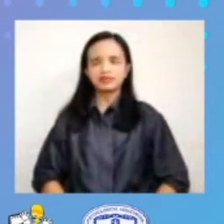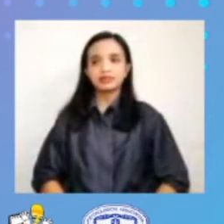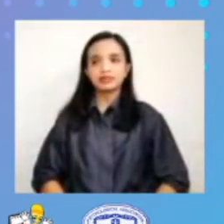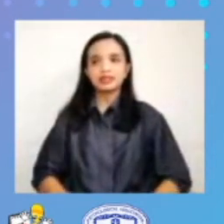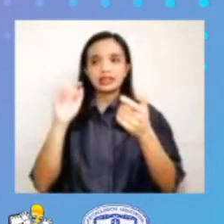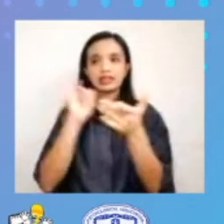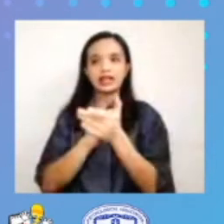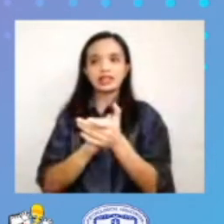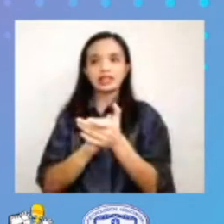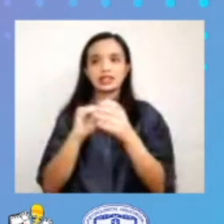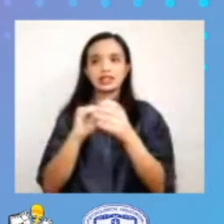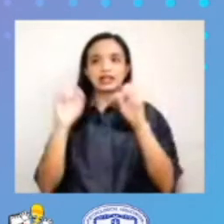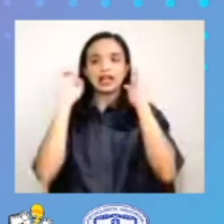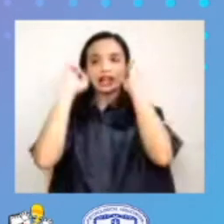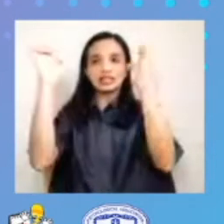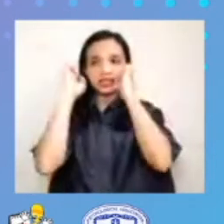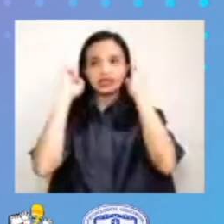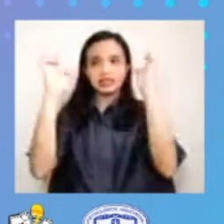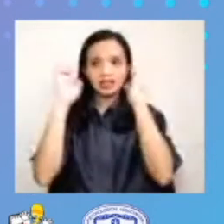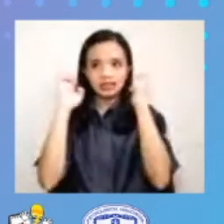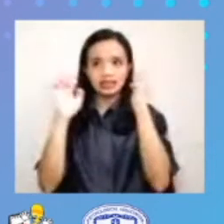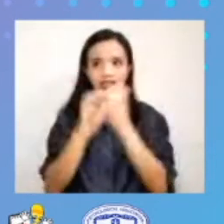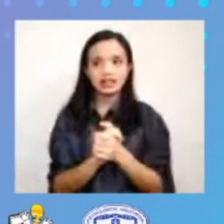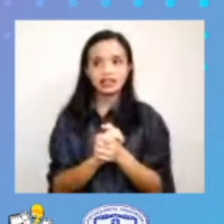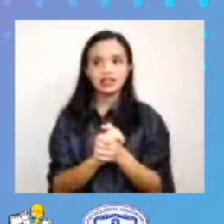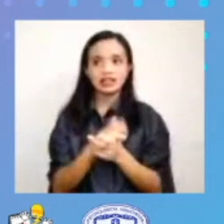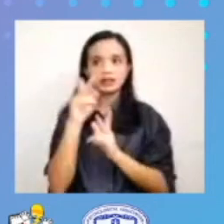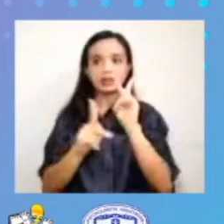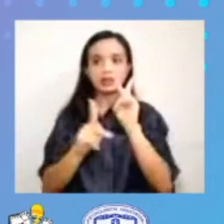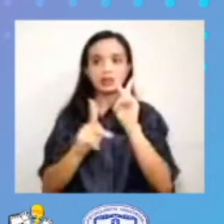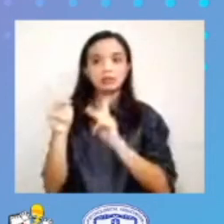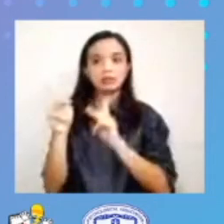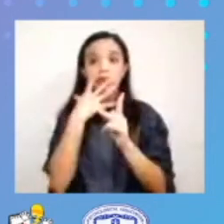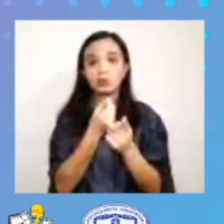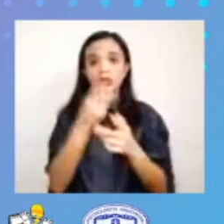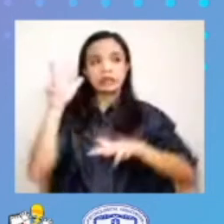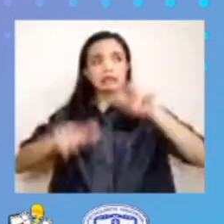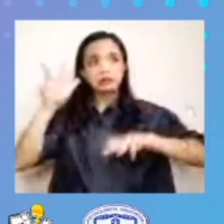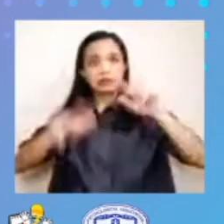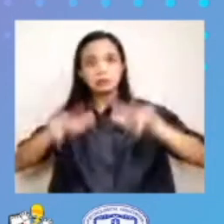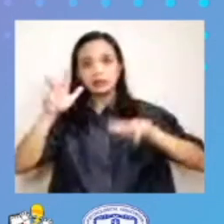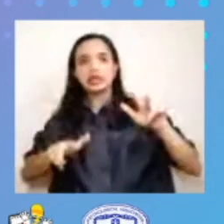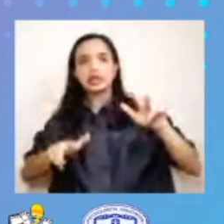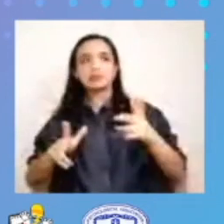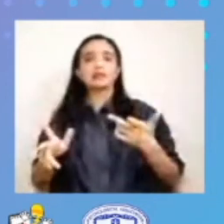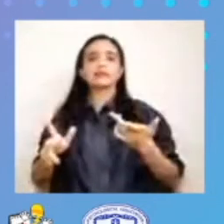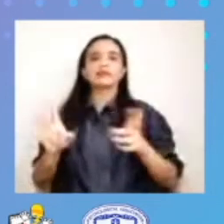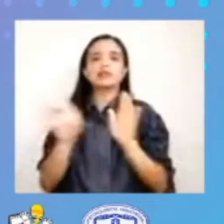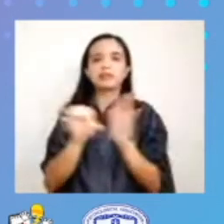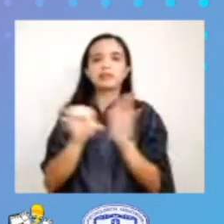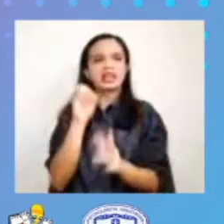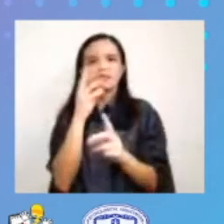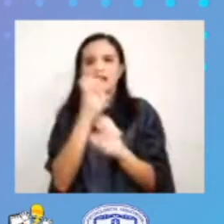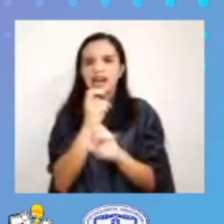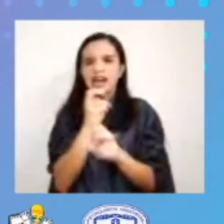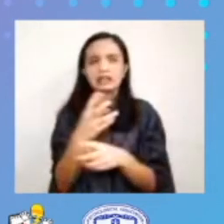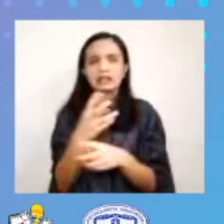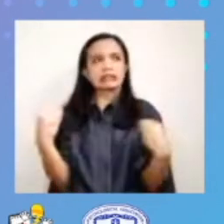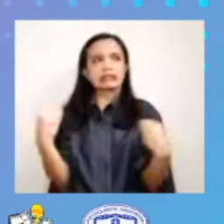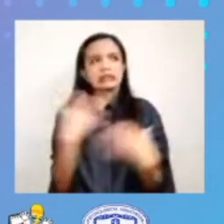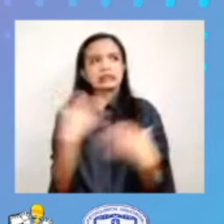to do things, no? And so yung pagkain nila, siguro dapat bawasan ng kanin kasi ang kanin, especially if you take so much of